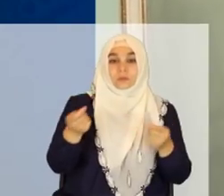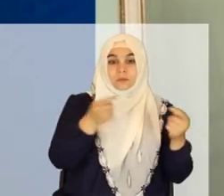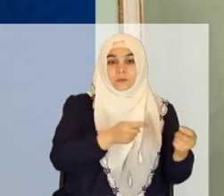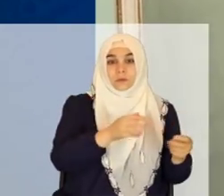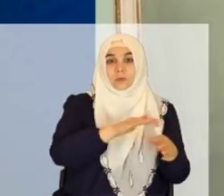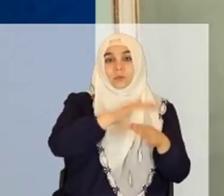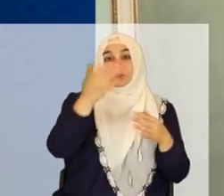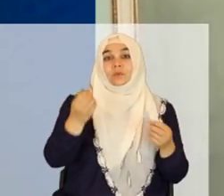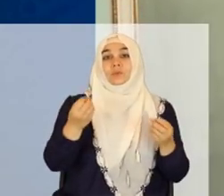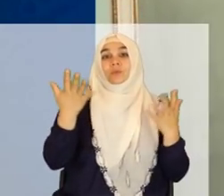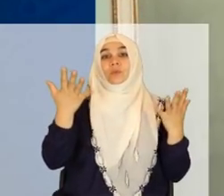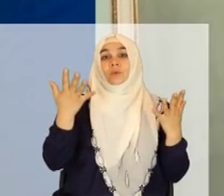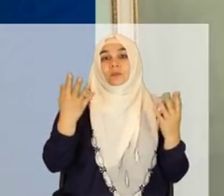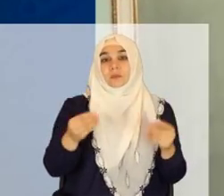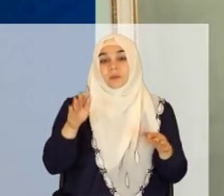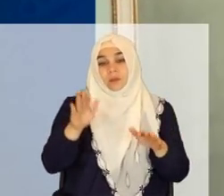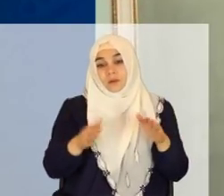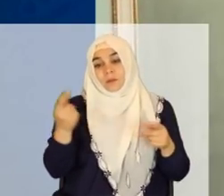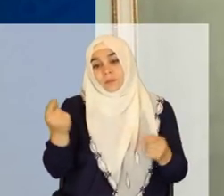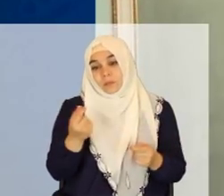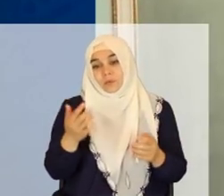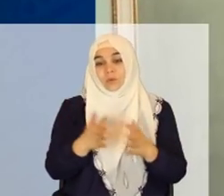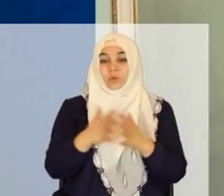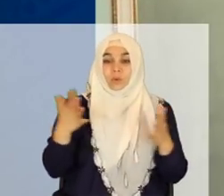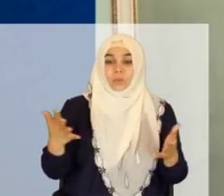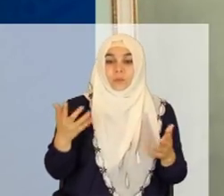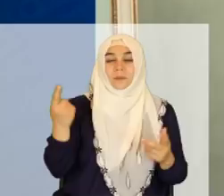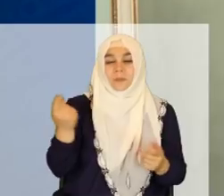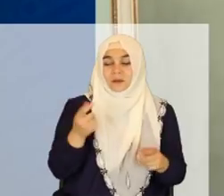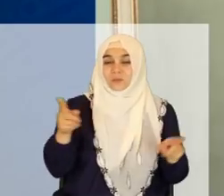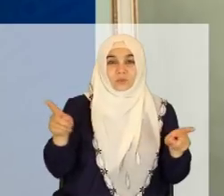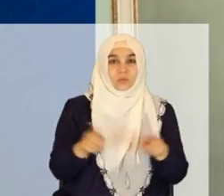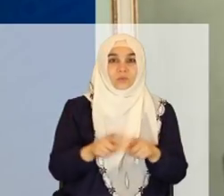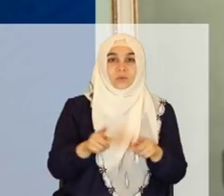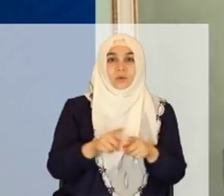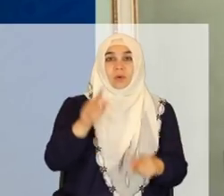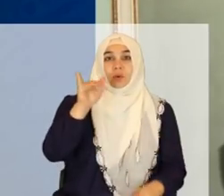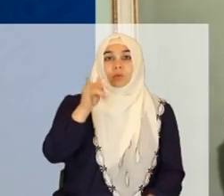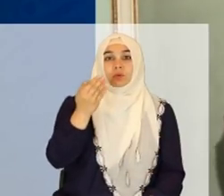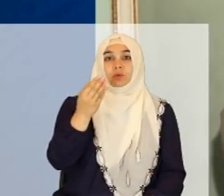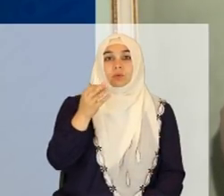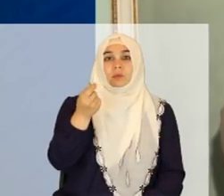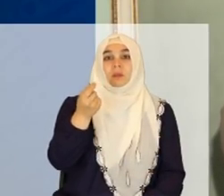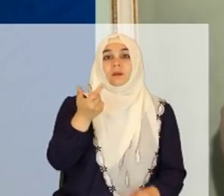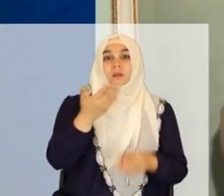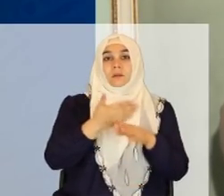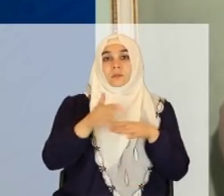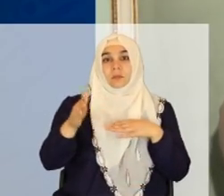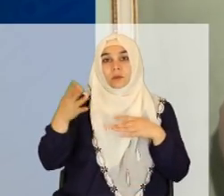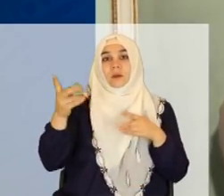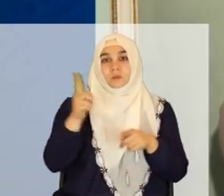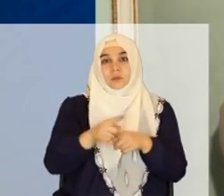Hosilni to'pladi, qancha chiqsa, ozmi, ko'pmi, juda ozmi, baribir o'shundan ushrini